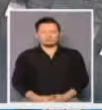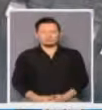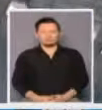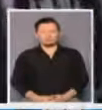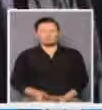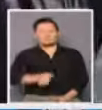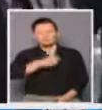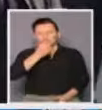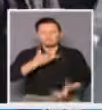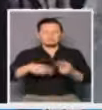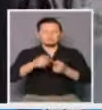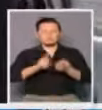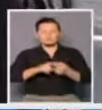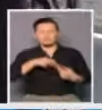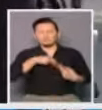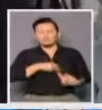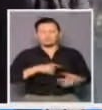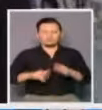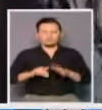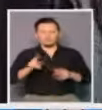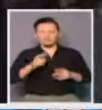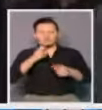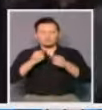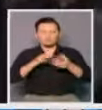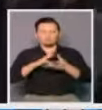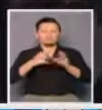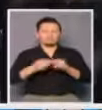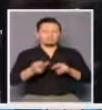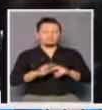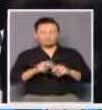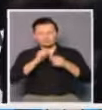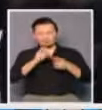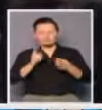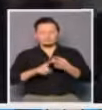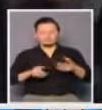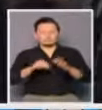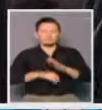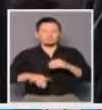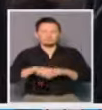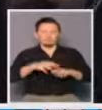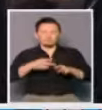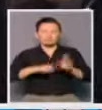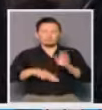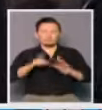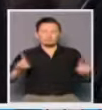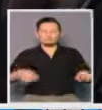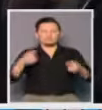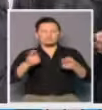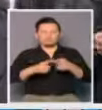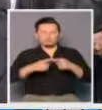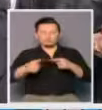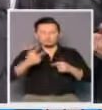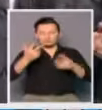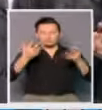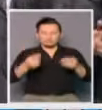Представители старшего поколения, внесшие значительный вклад в укрепление социально-экономического потенциала региона и процветание страны, в течение